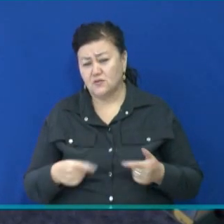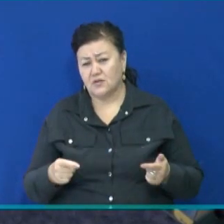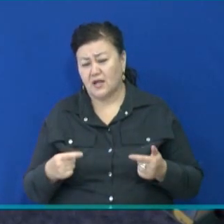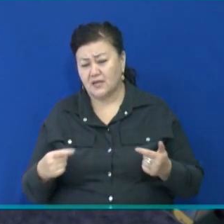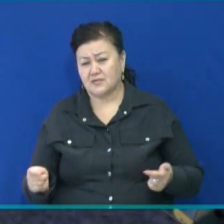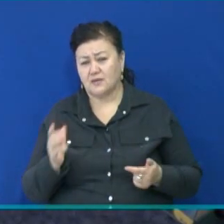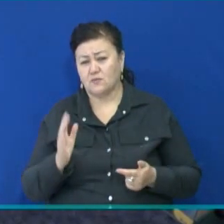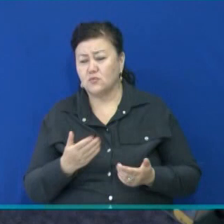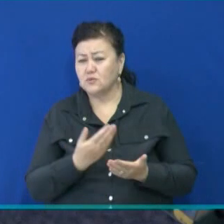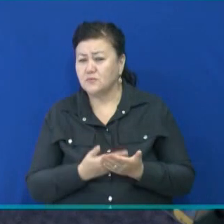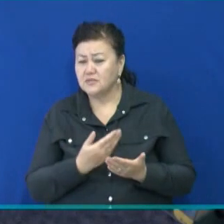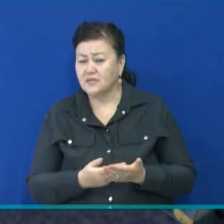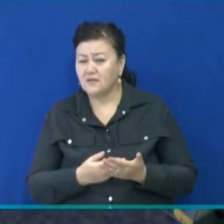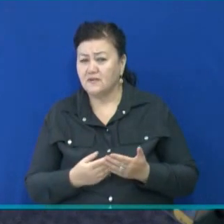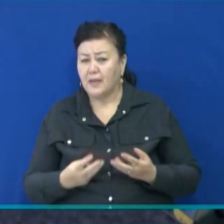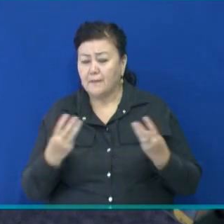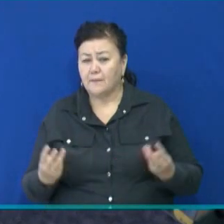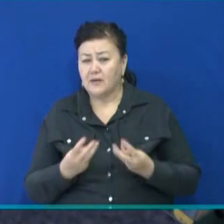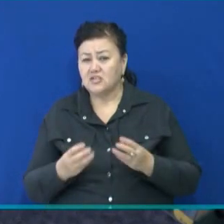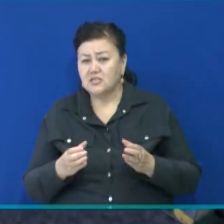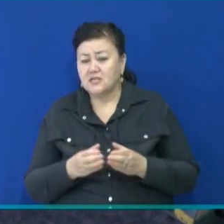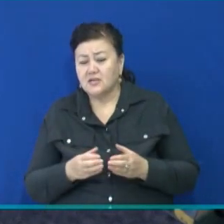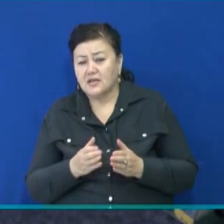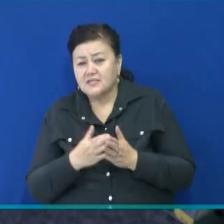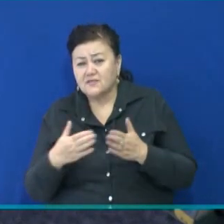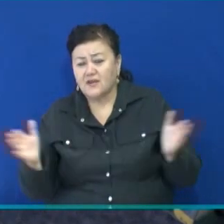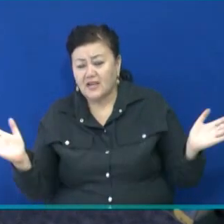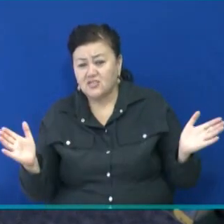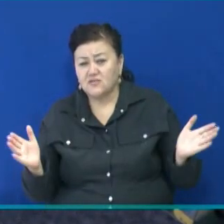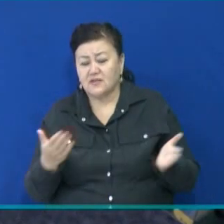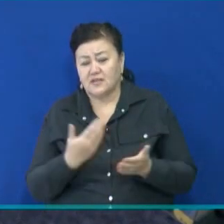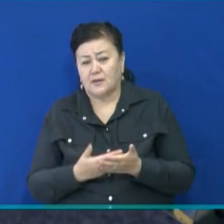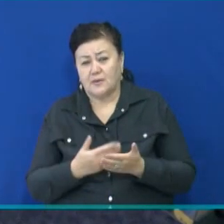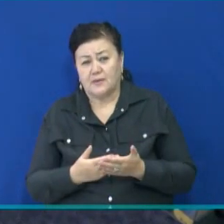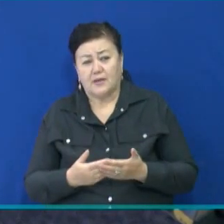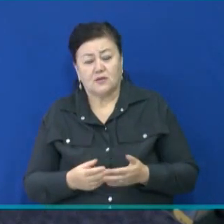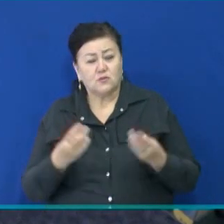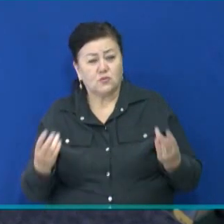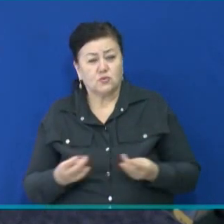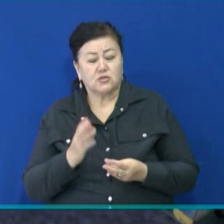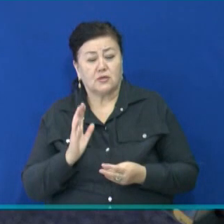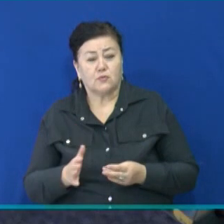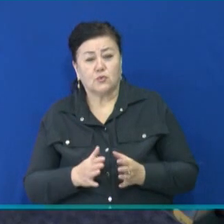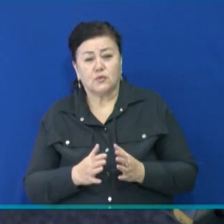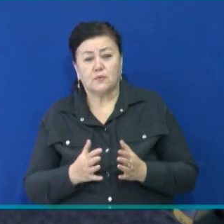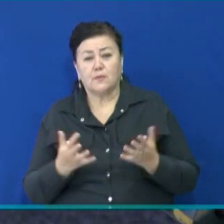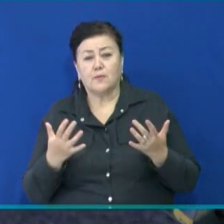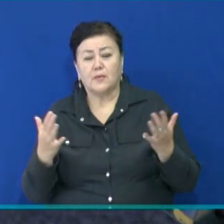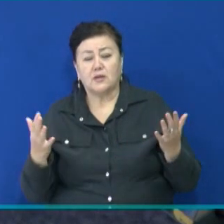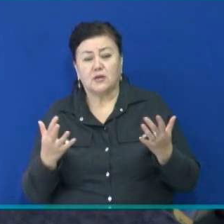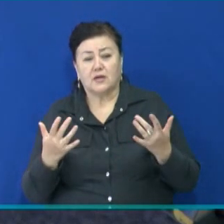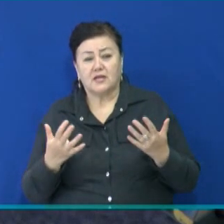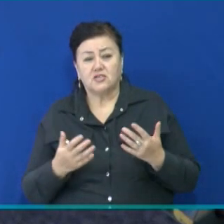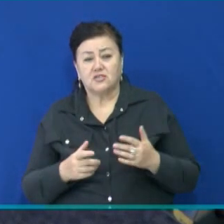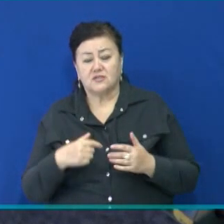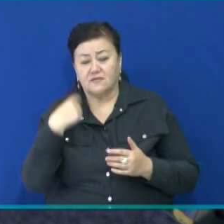представлять свои пожарные части, подразделения разворачивать, то, естественно, потребуется большое количество личного